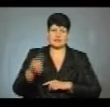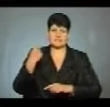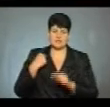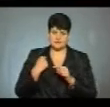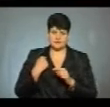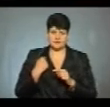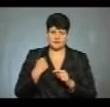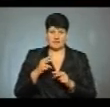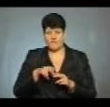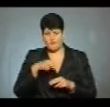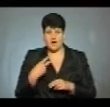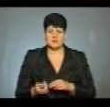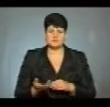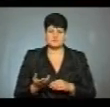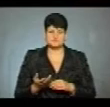фляк назад і впала.